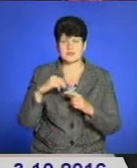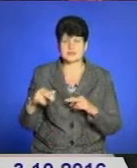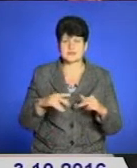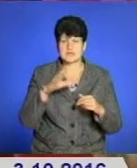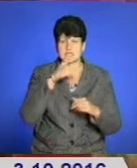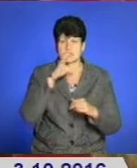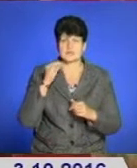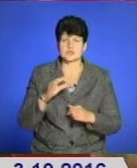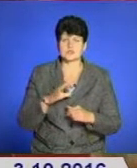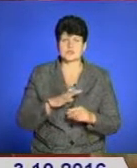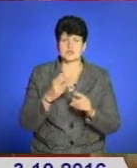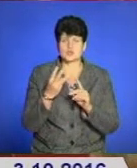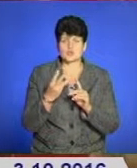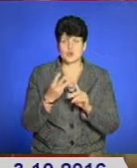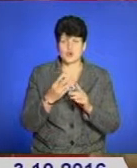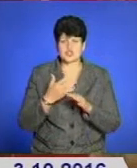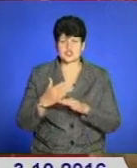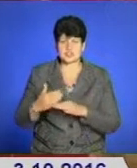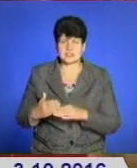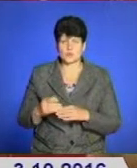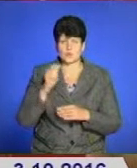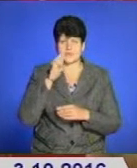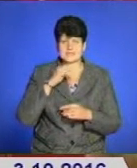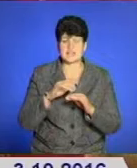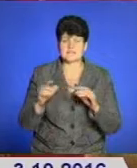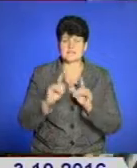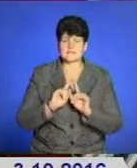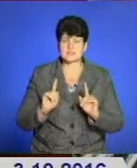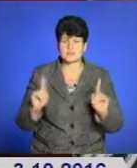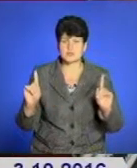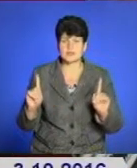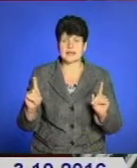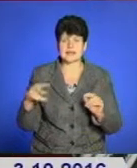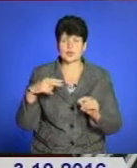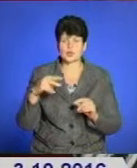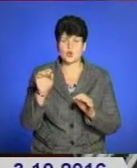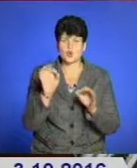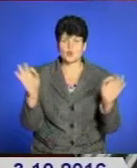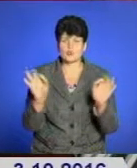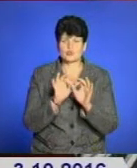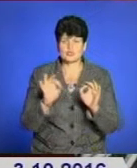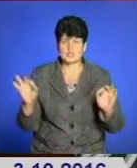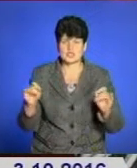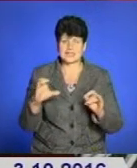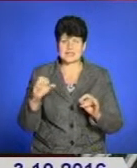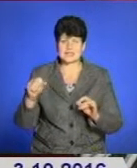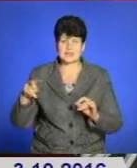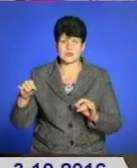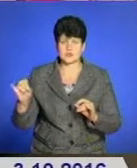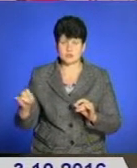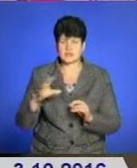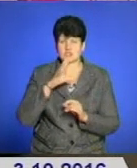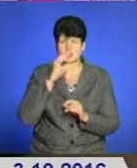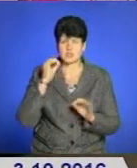філармонії» складалася із трьох частин – українські візерунки, літературно-музичний салон, нічна музикотерапія. Розпочалася